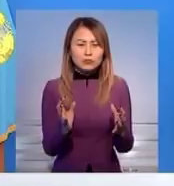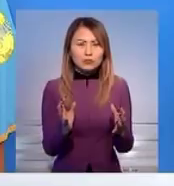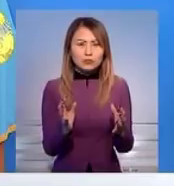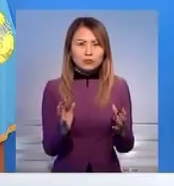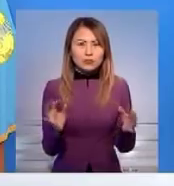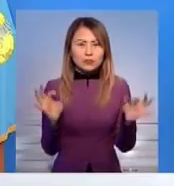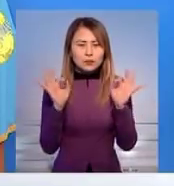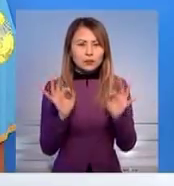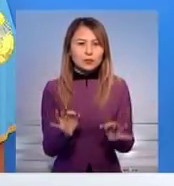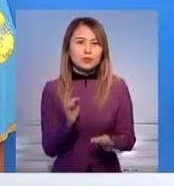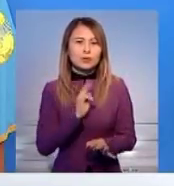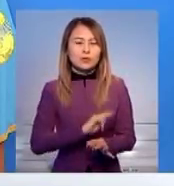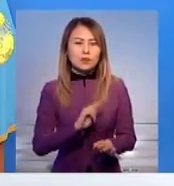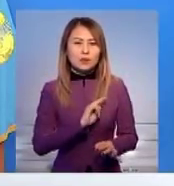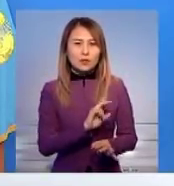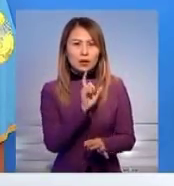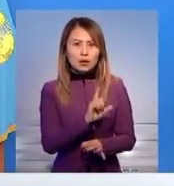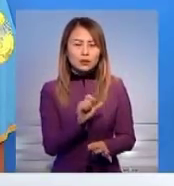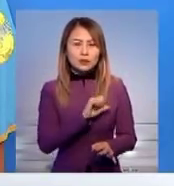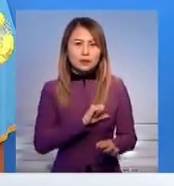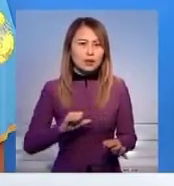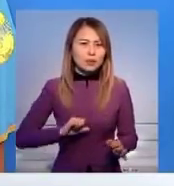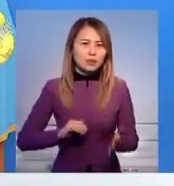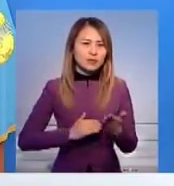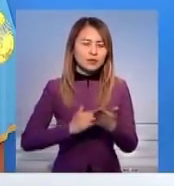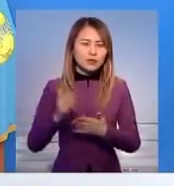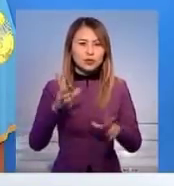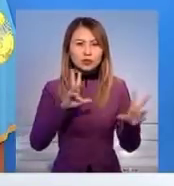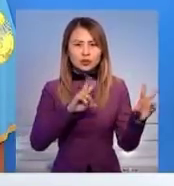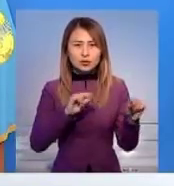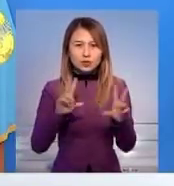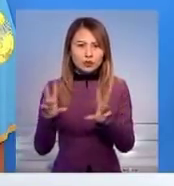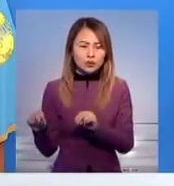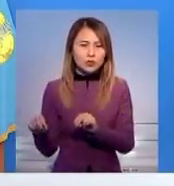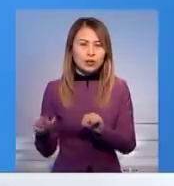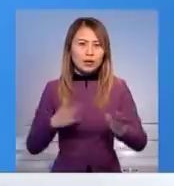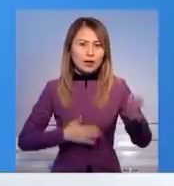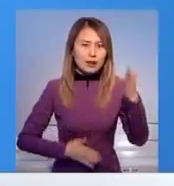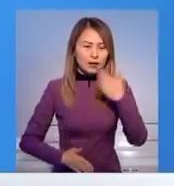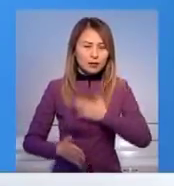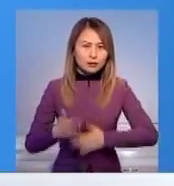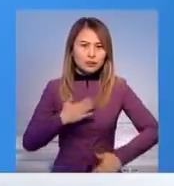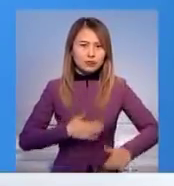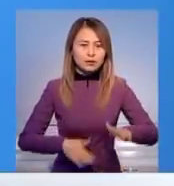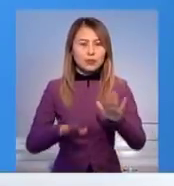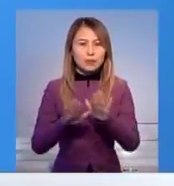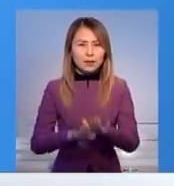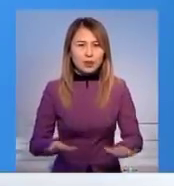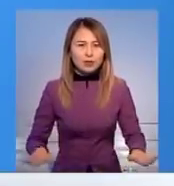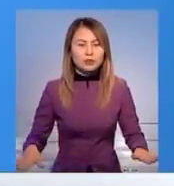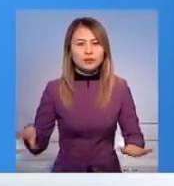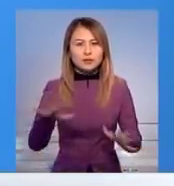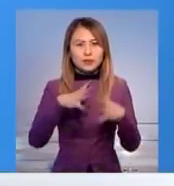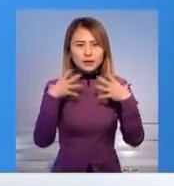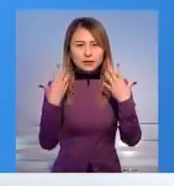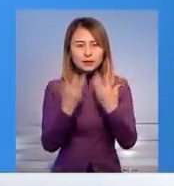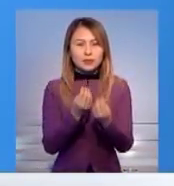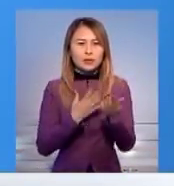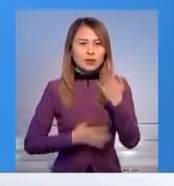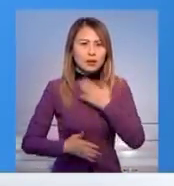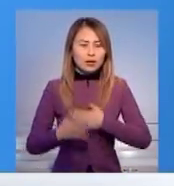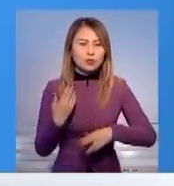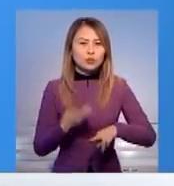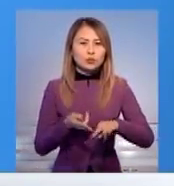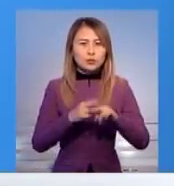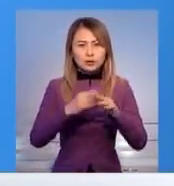Оқалы киім киген азаматтардың ең жоғарғы бақыты, қуанышы, бала шағаңның, семьяңның қуанышы.